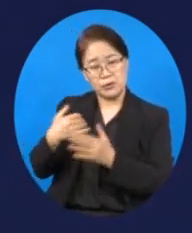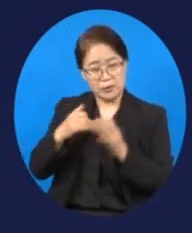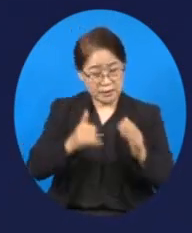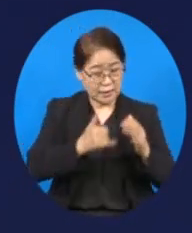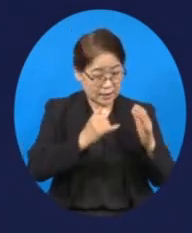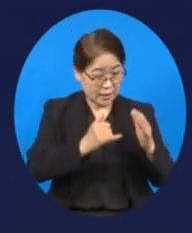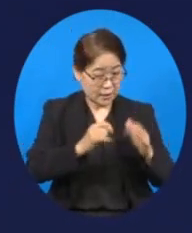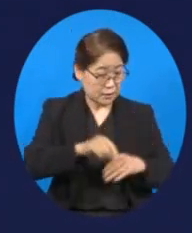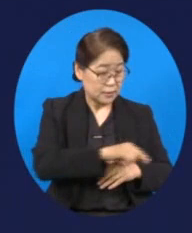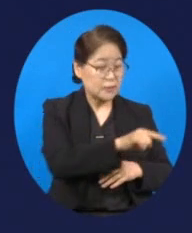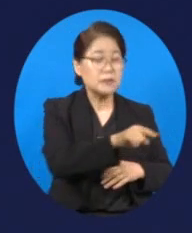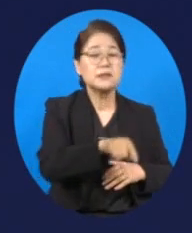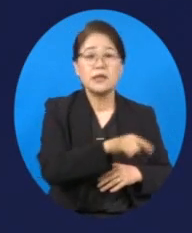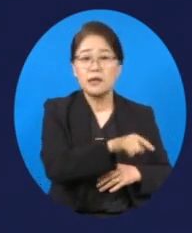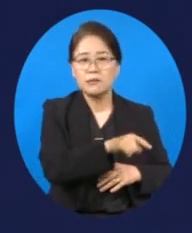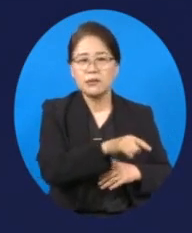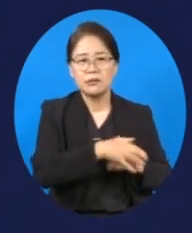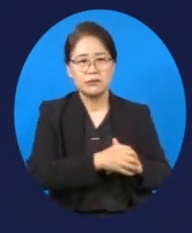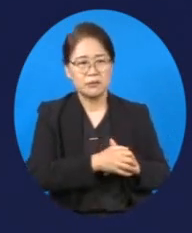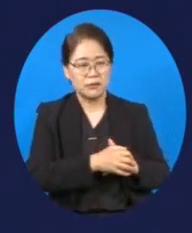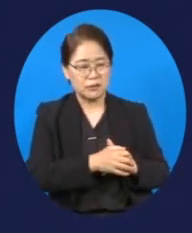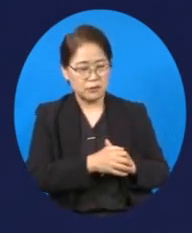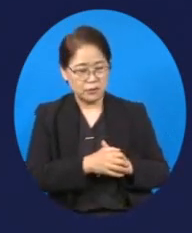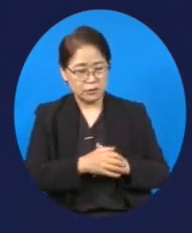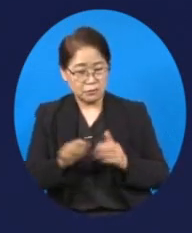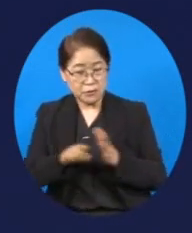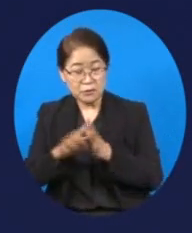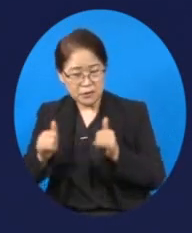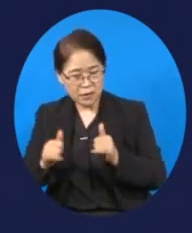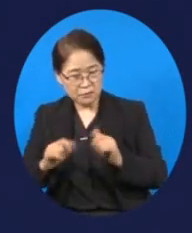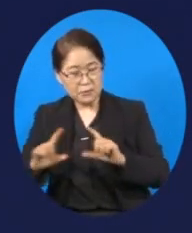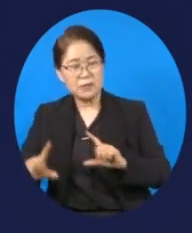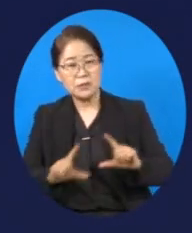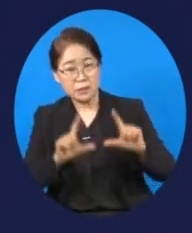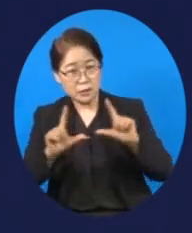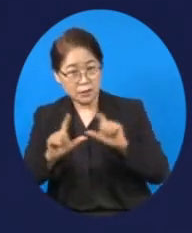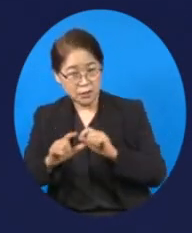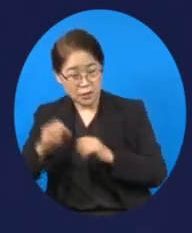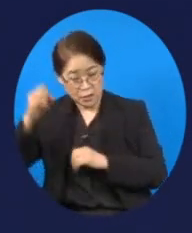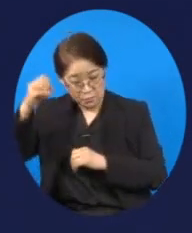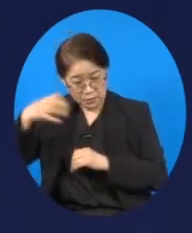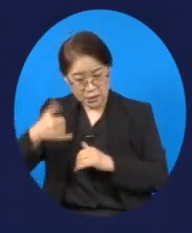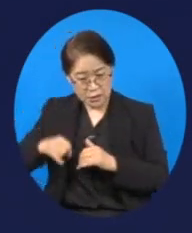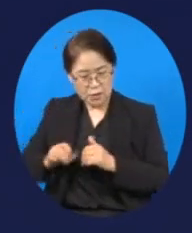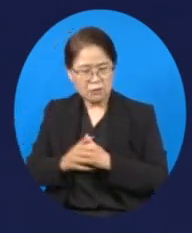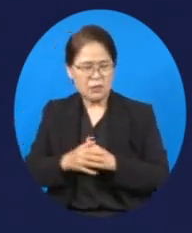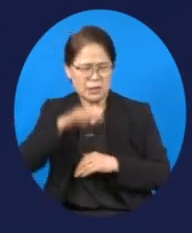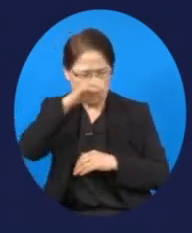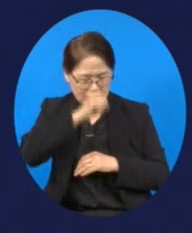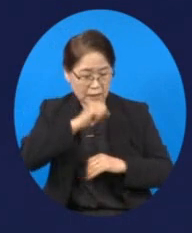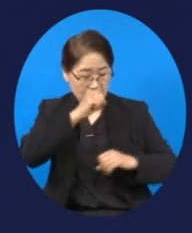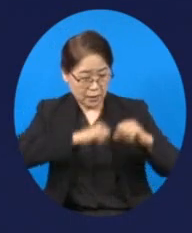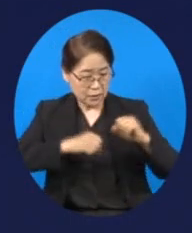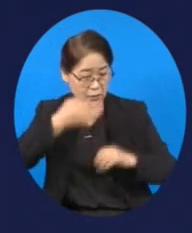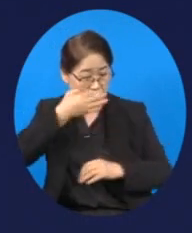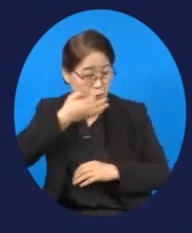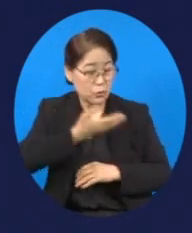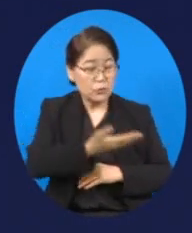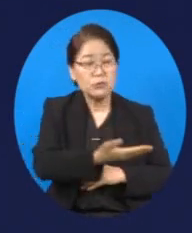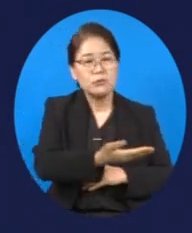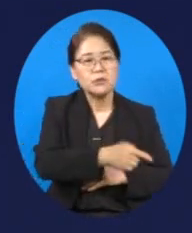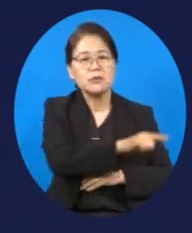세상의 사람들은요 우리가이 땅을 살아가면서 빛의 자녀로서 착한 행실을 통해서